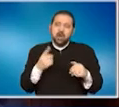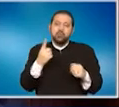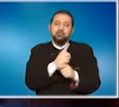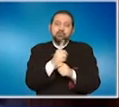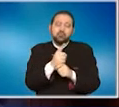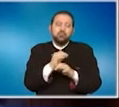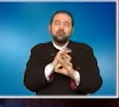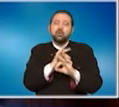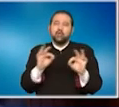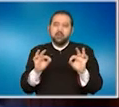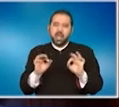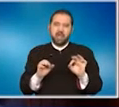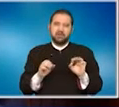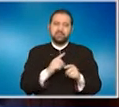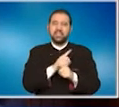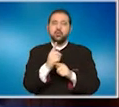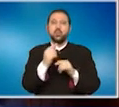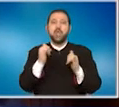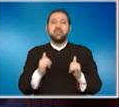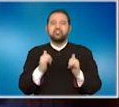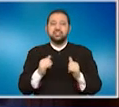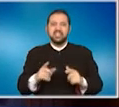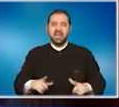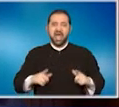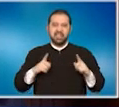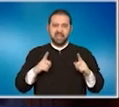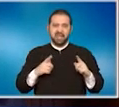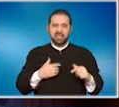Lucrul acesta l-a trăit